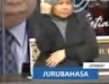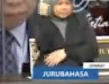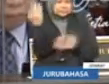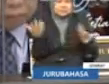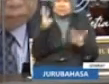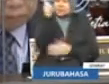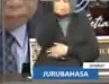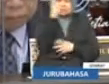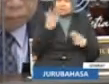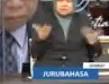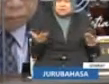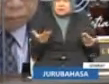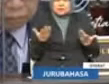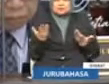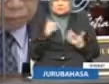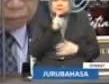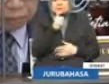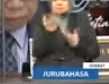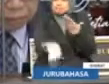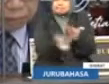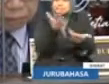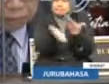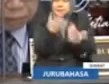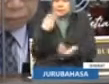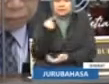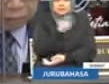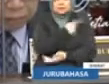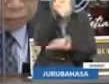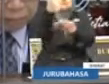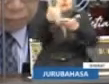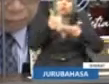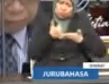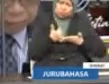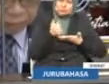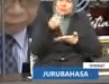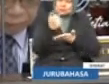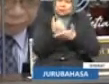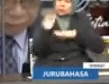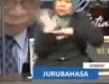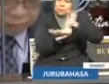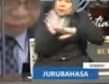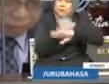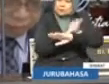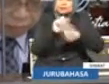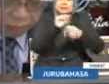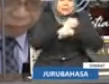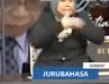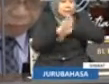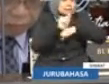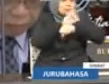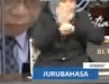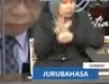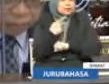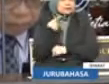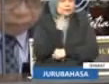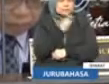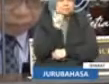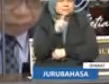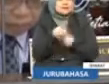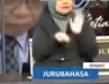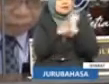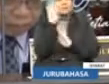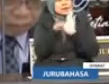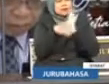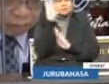fikir kenapa ini satu perkara yang senang kita menolonglah kita memperlihatkan AFTA kowe kita perlu